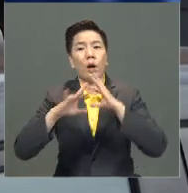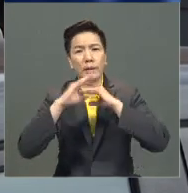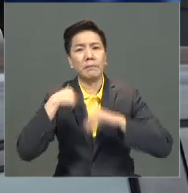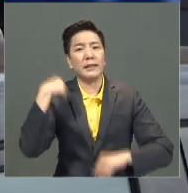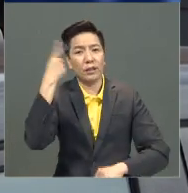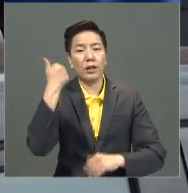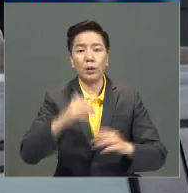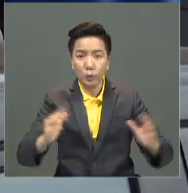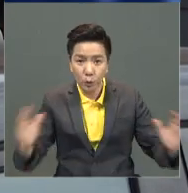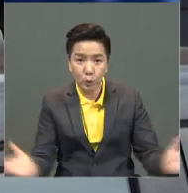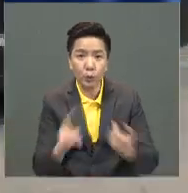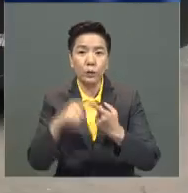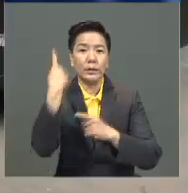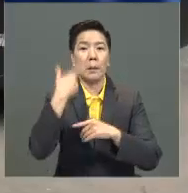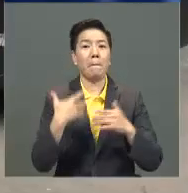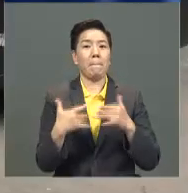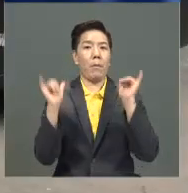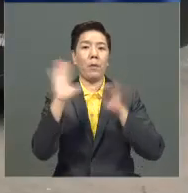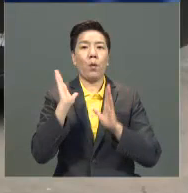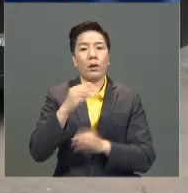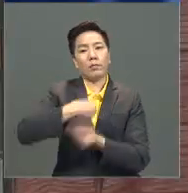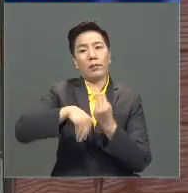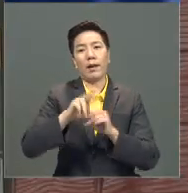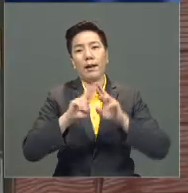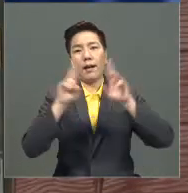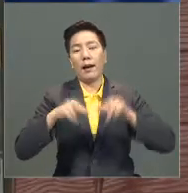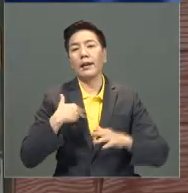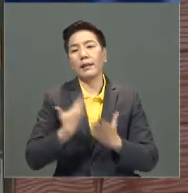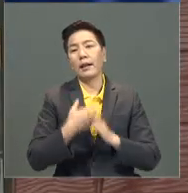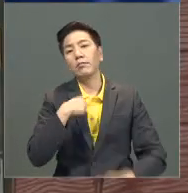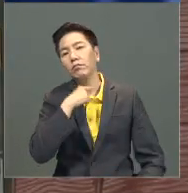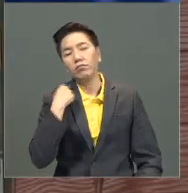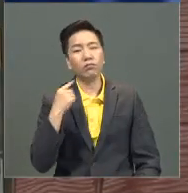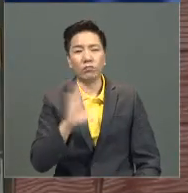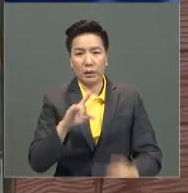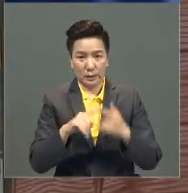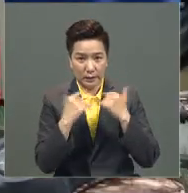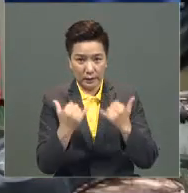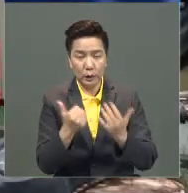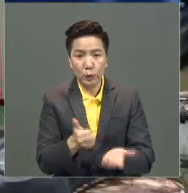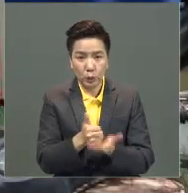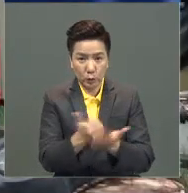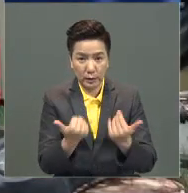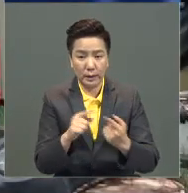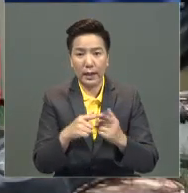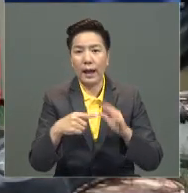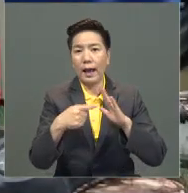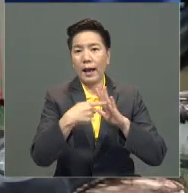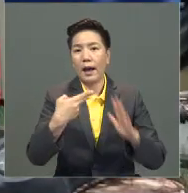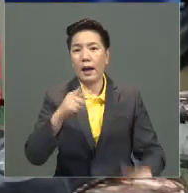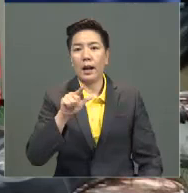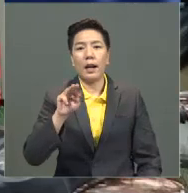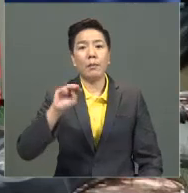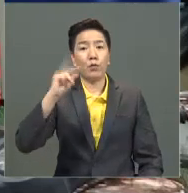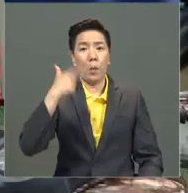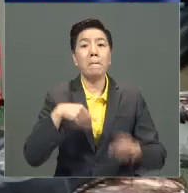องนะคะไปส่งเสริมการท่องเที่ยวกันอย่าปล่อยให้ผู้ประกอบการเขาขาดรายได้ไปอีกนะคะแล้วตอนนี้ห้างแหลมทองบอกว่าเดี๋ยว